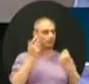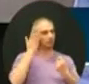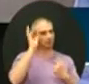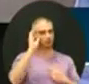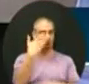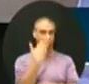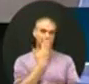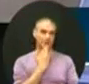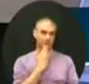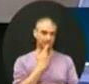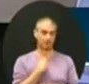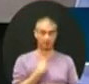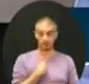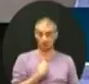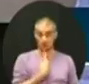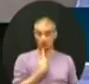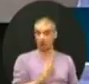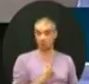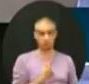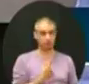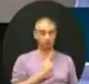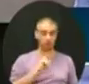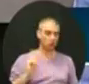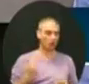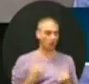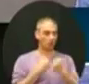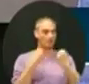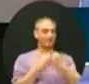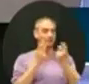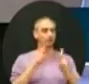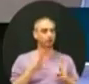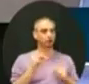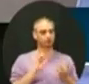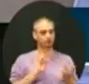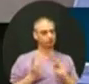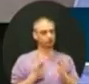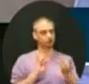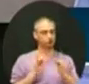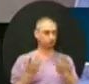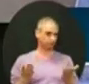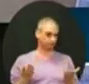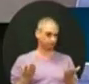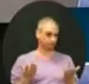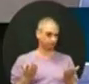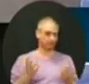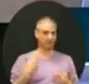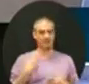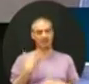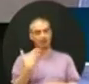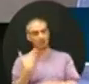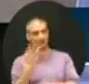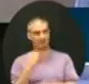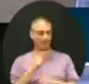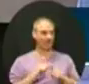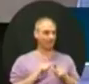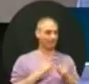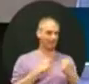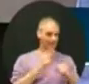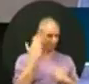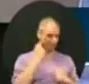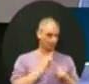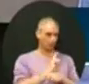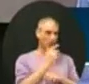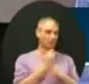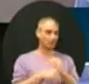של מדינת ישראל. הטענה שלי היא שכל הקונפליקטים שקיימים עם השסע הלאומי והשסע המגדרי שעלו בזמן